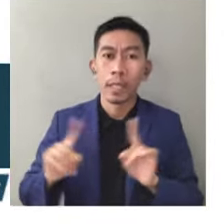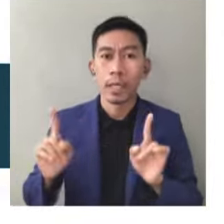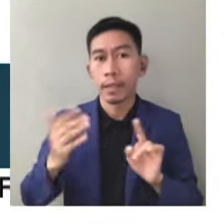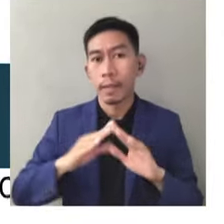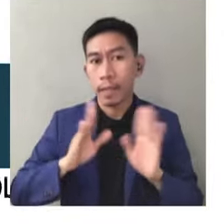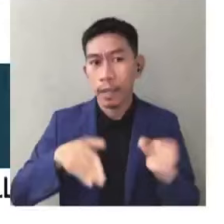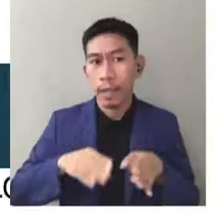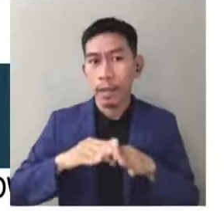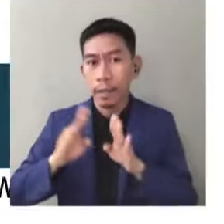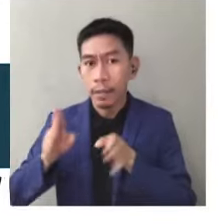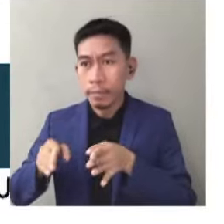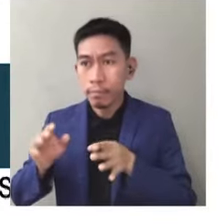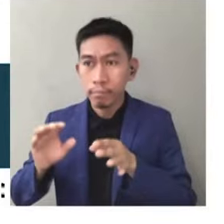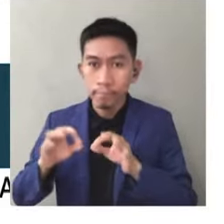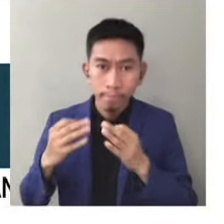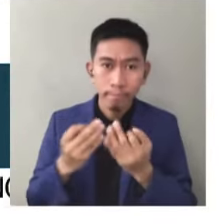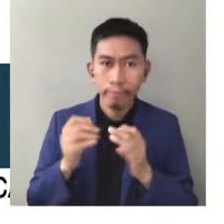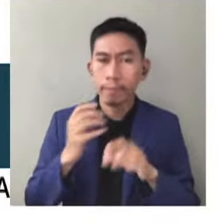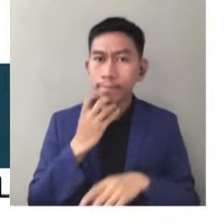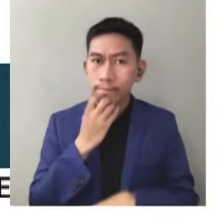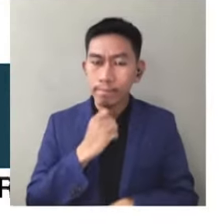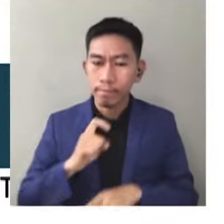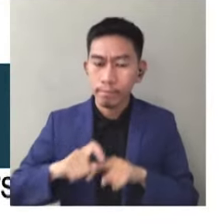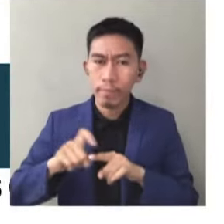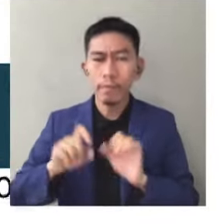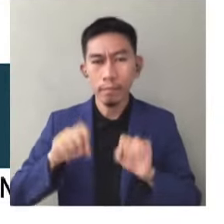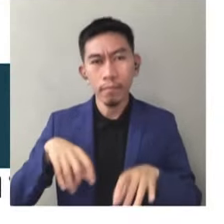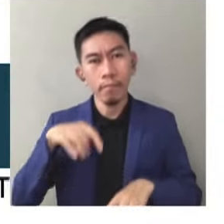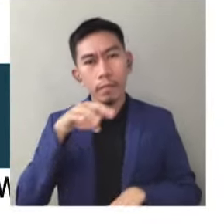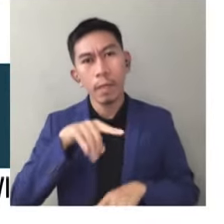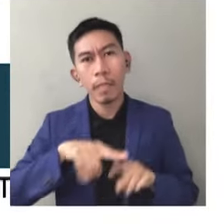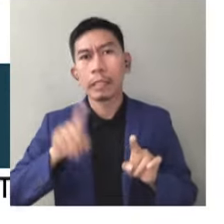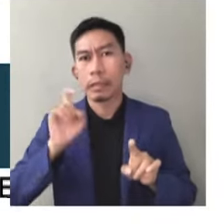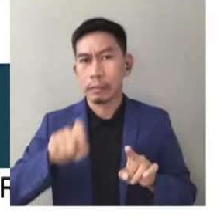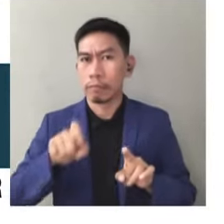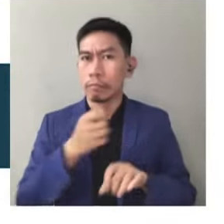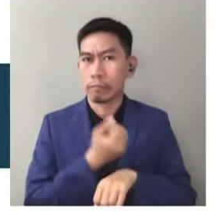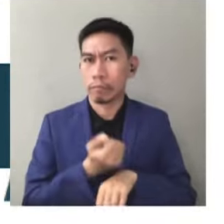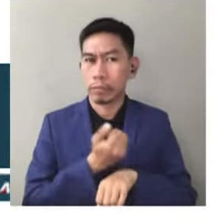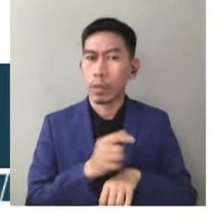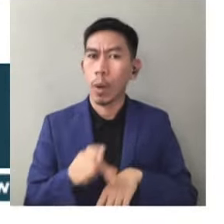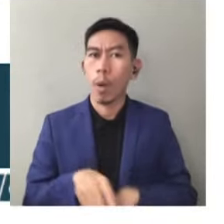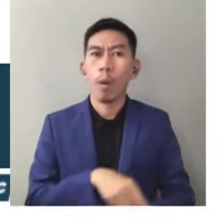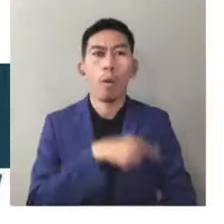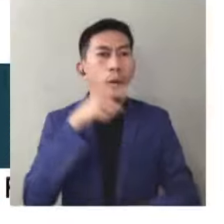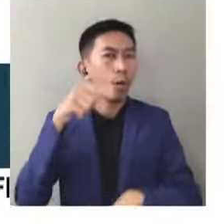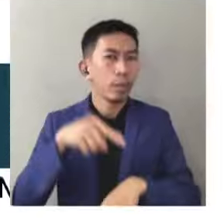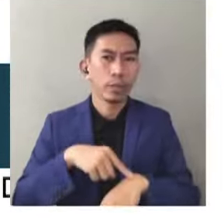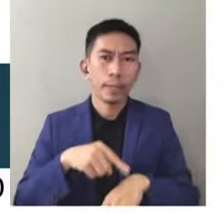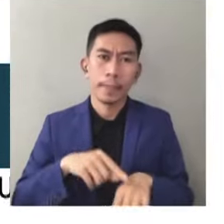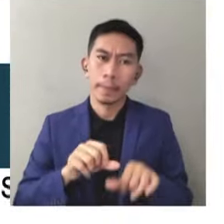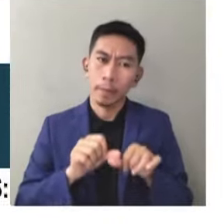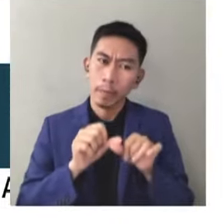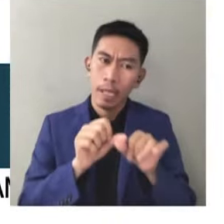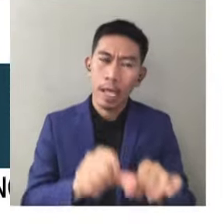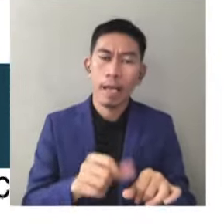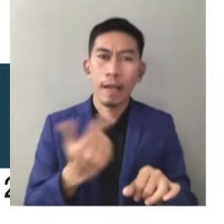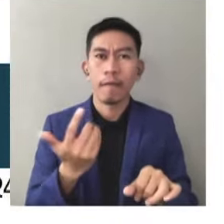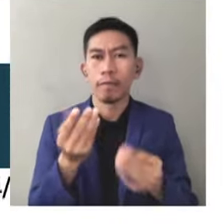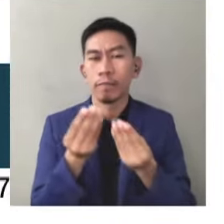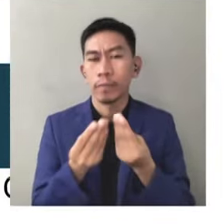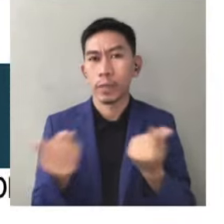Pagsisipid, makakatulong rin yan. But really, in the long term, alam mo naman, kailangan talaga ng karagdagang supply. Maganda rin sana